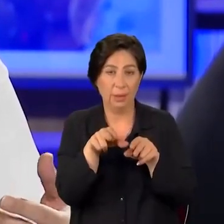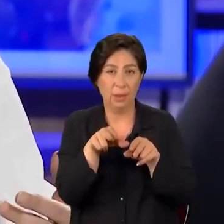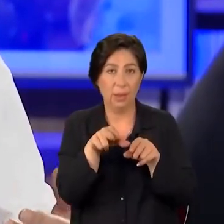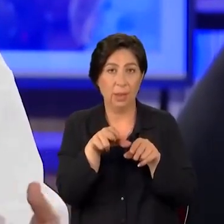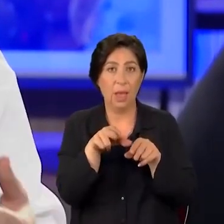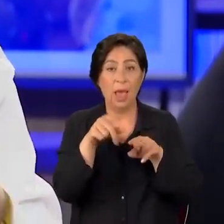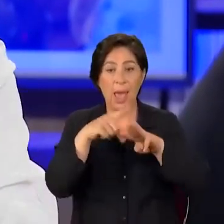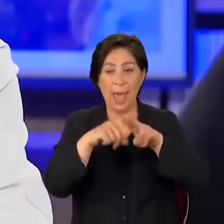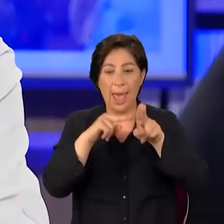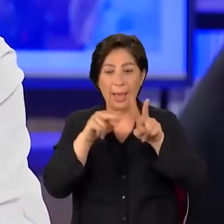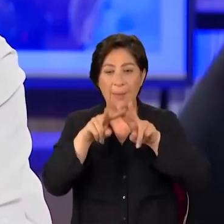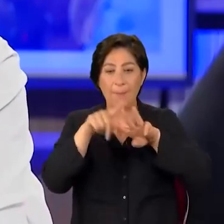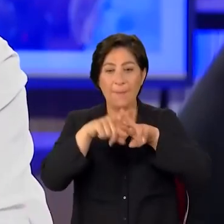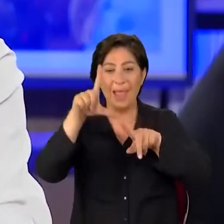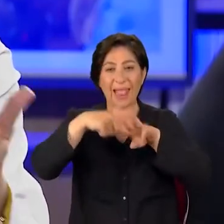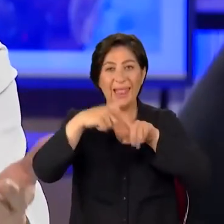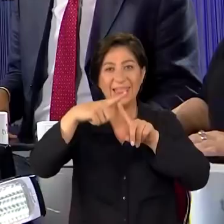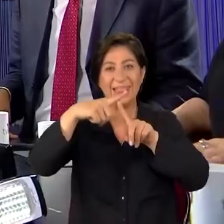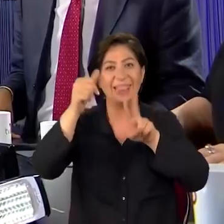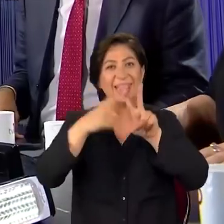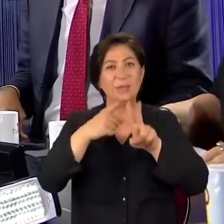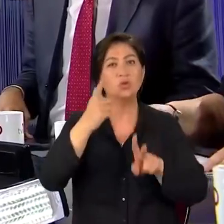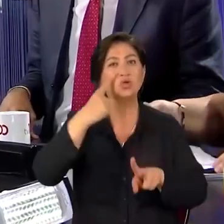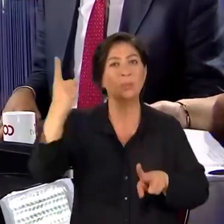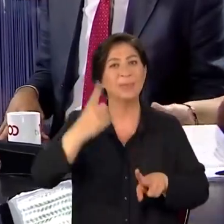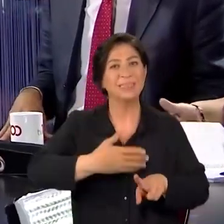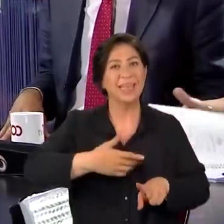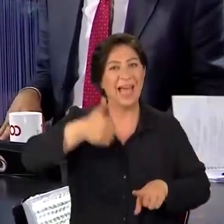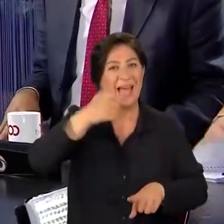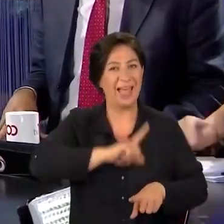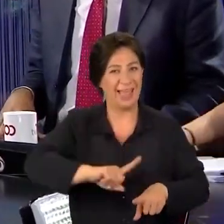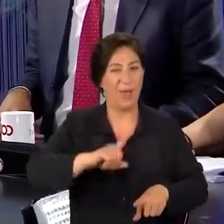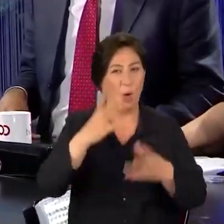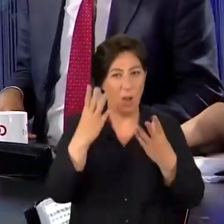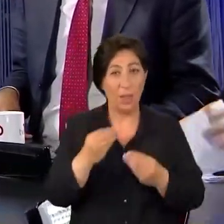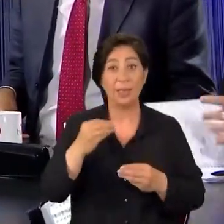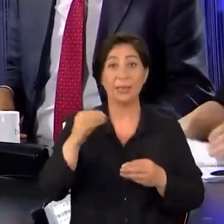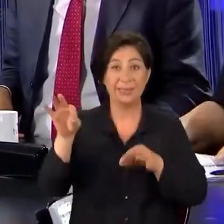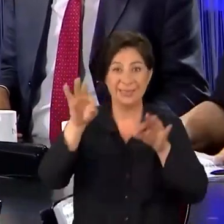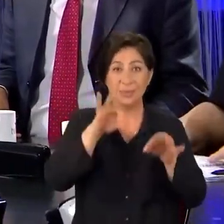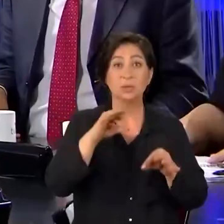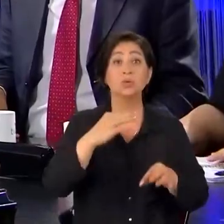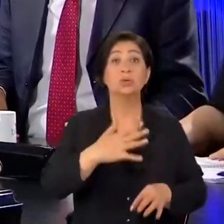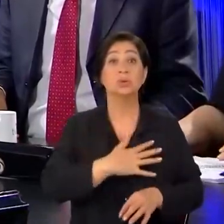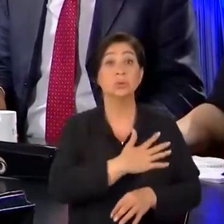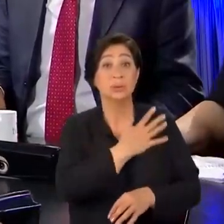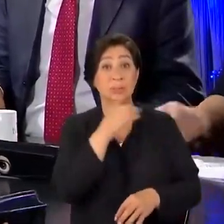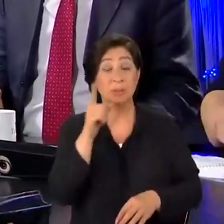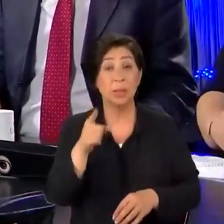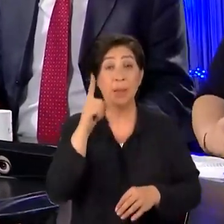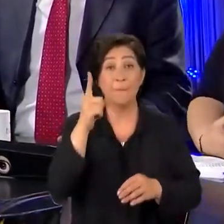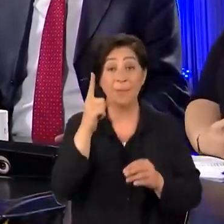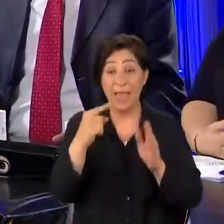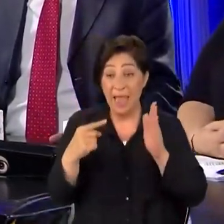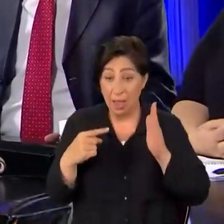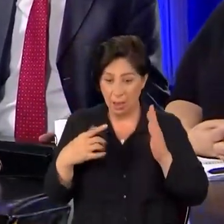böyleydi. Ekmelettin Bey'in Cumhurbaşkanı adayı olarak önerilmesinden beri zaten... Cumhuriyet Halk Partisi